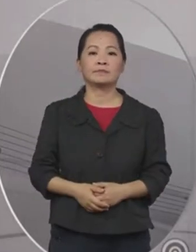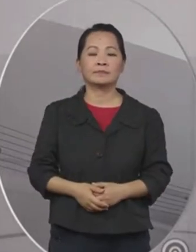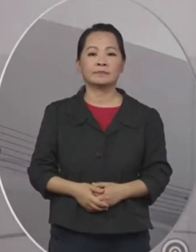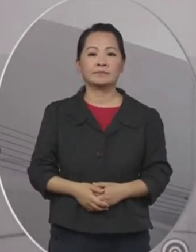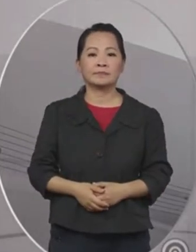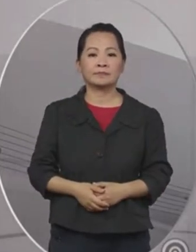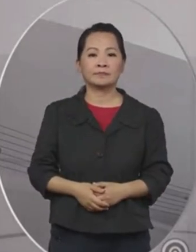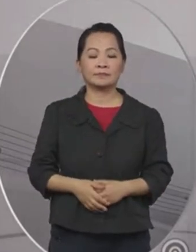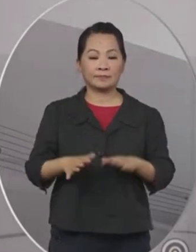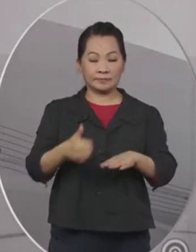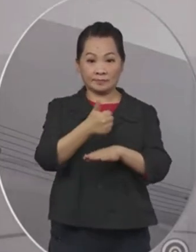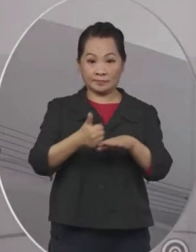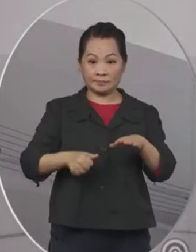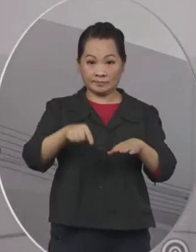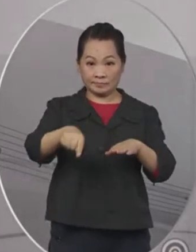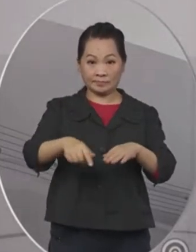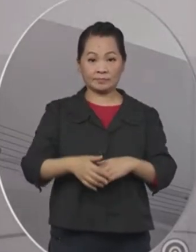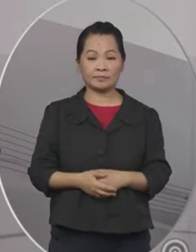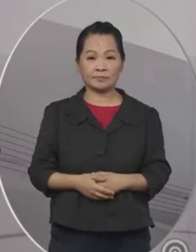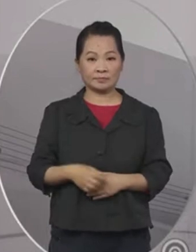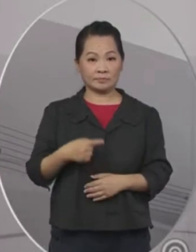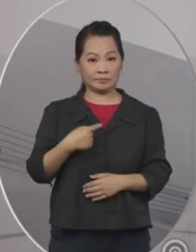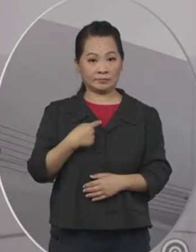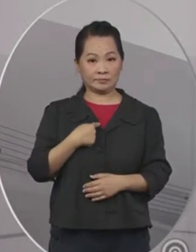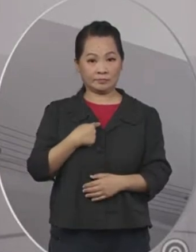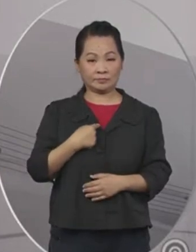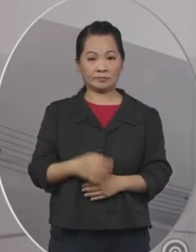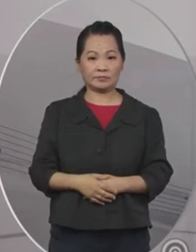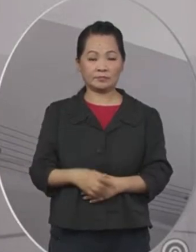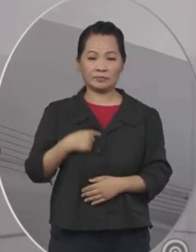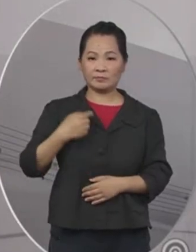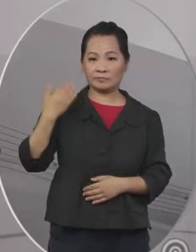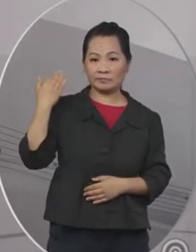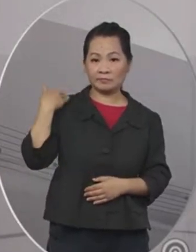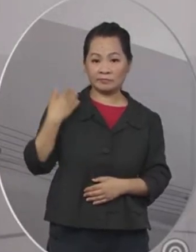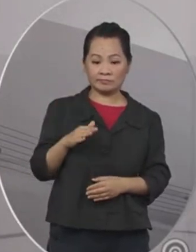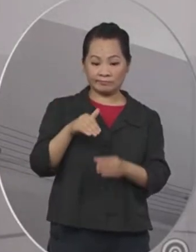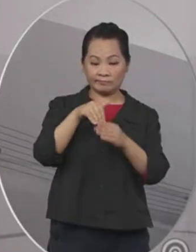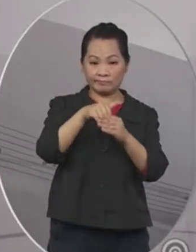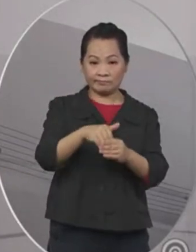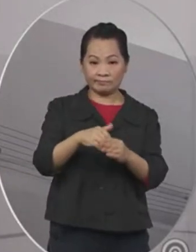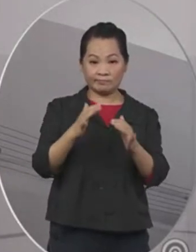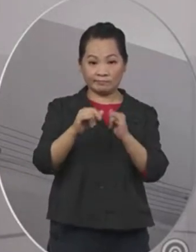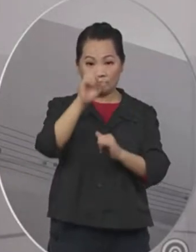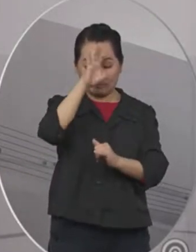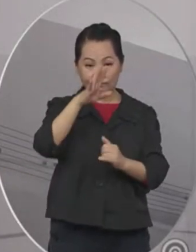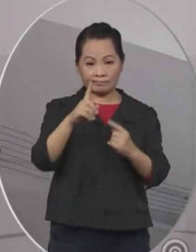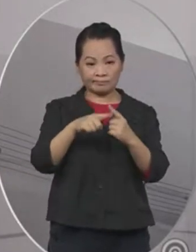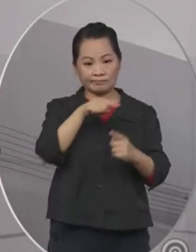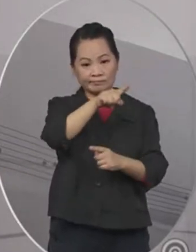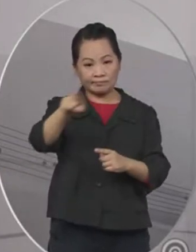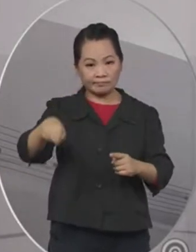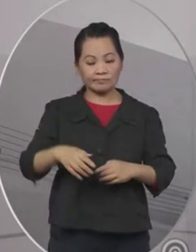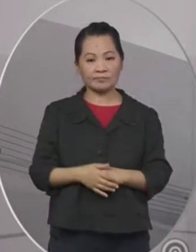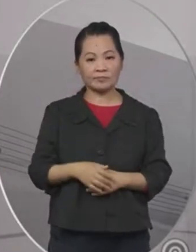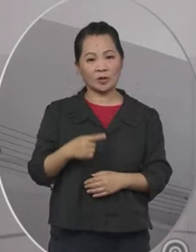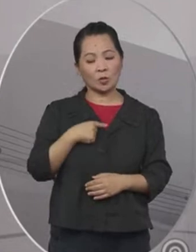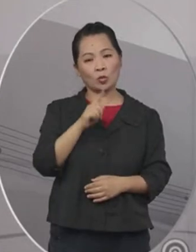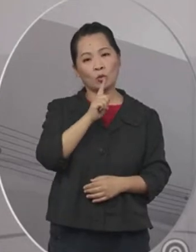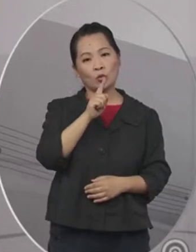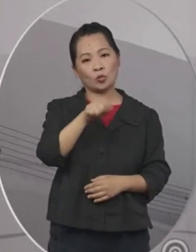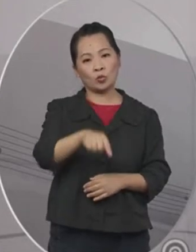说到下架民进党，玉阳，我是以曾经把票投给民进党的选民身份而发